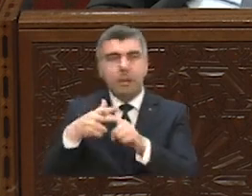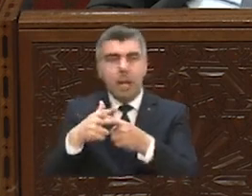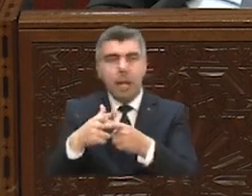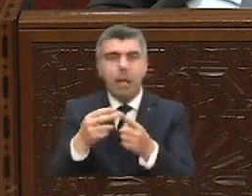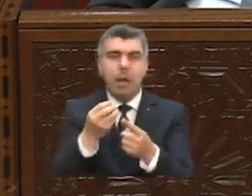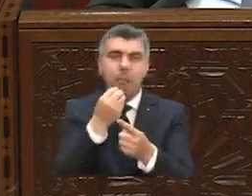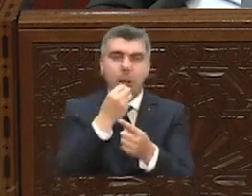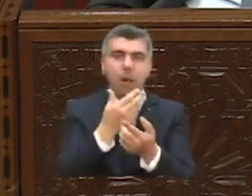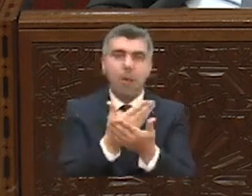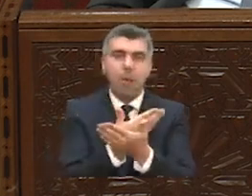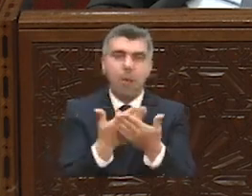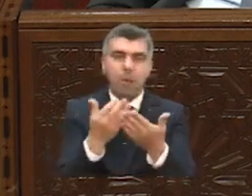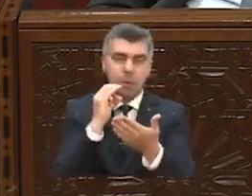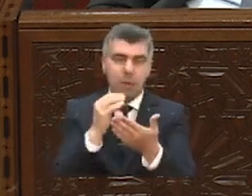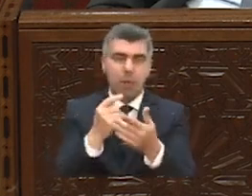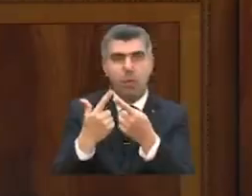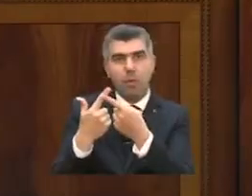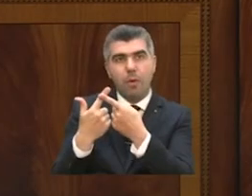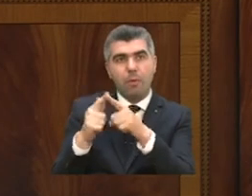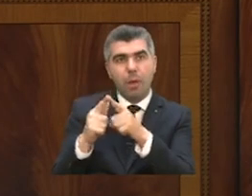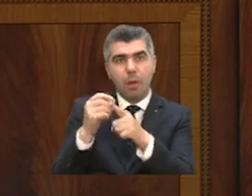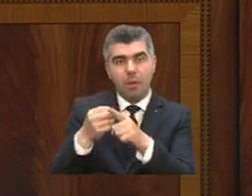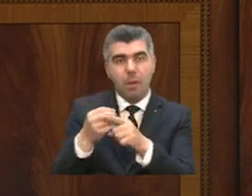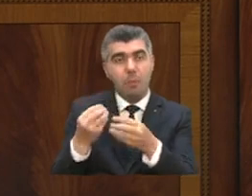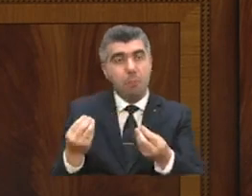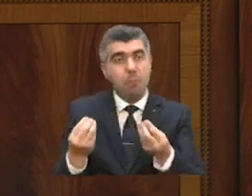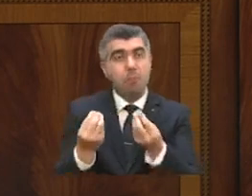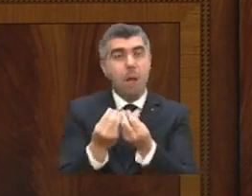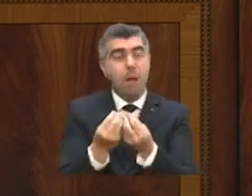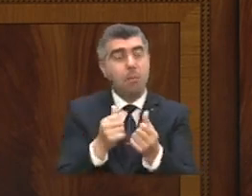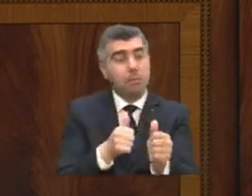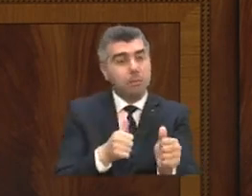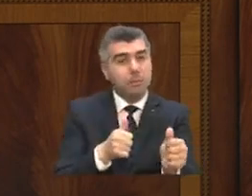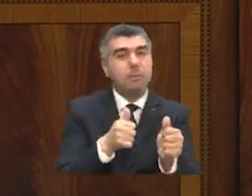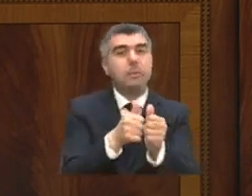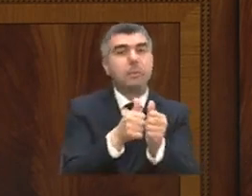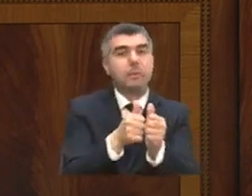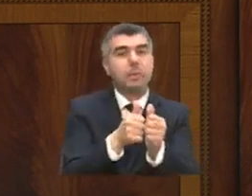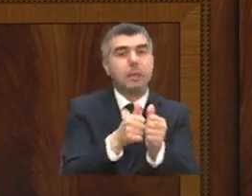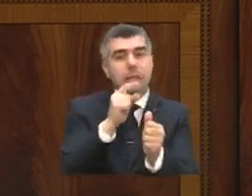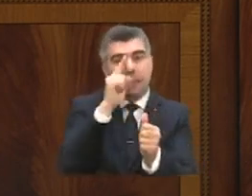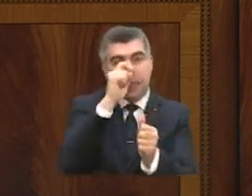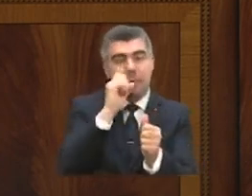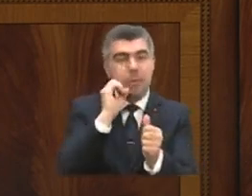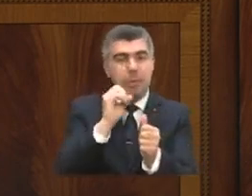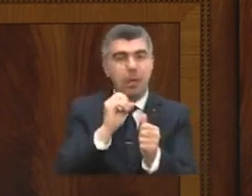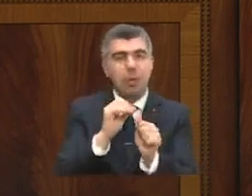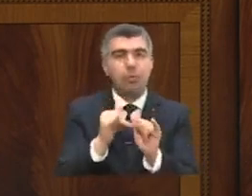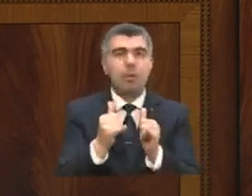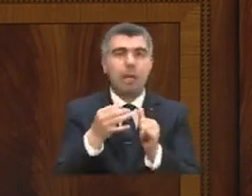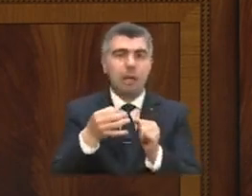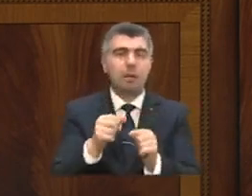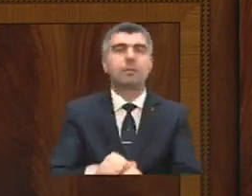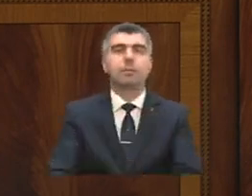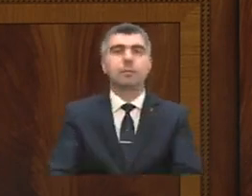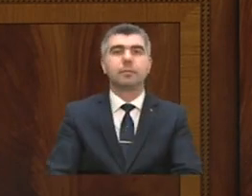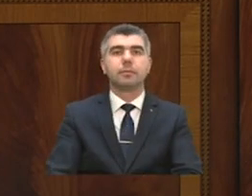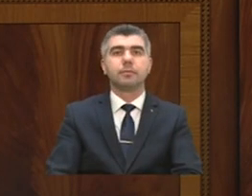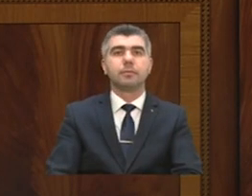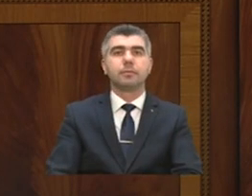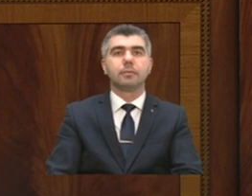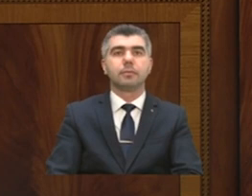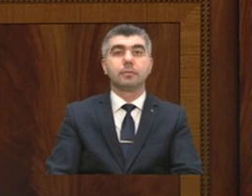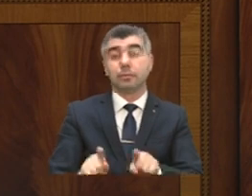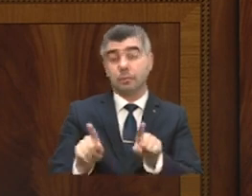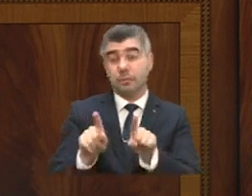والغذائية وغيرها، مع ما يواكب ذلك من تعصب من طرف البعض. وفي هذا